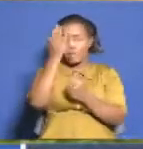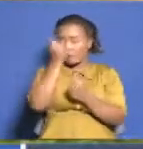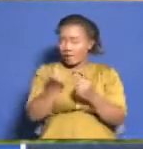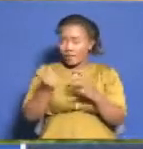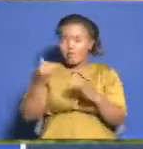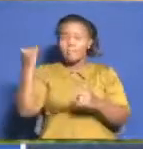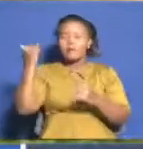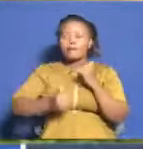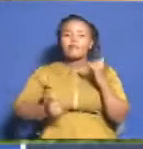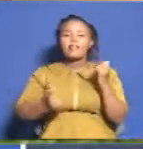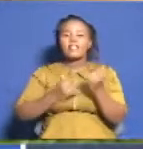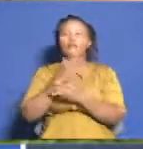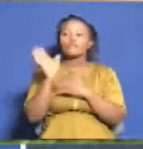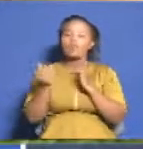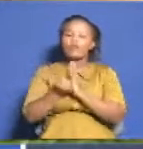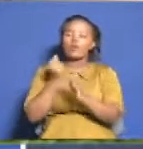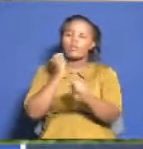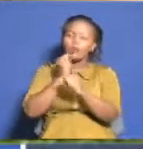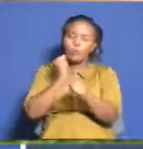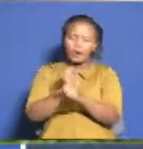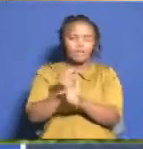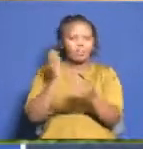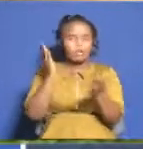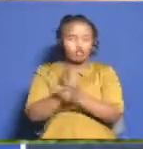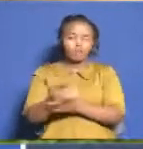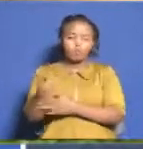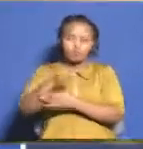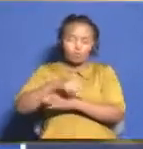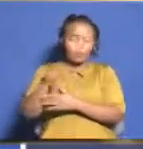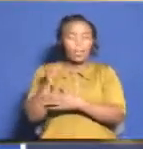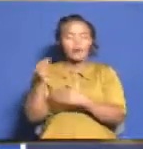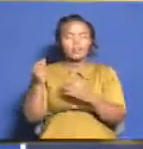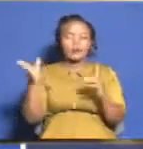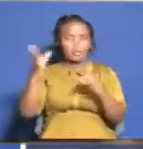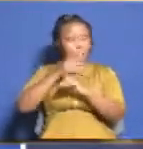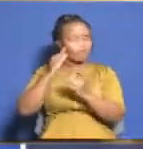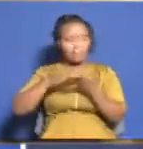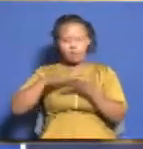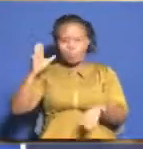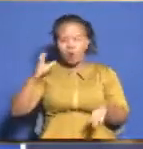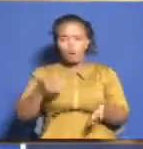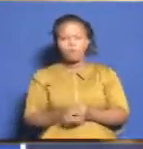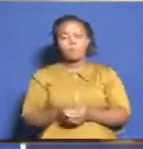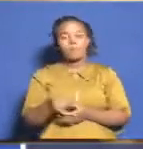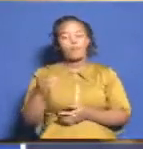the efforts that he is making, we are getting somewhere. Also hoping that